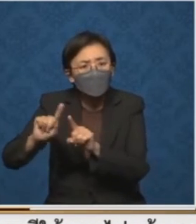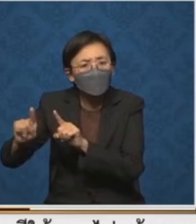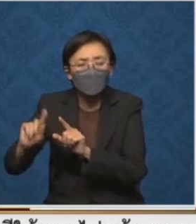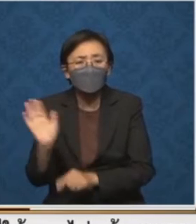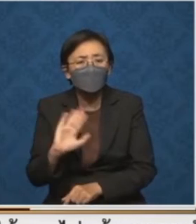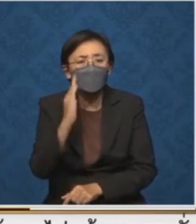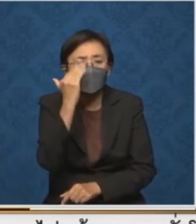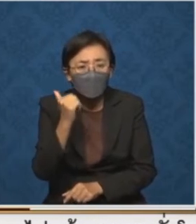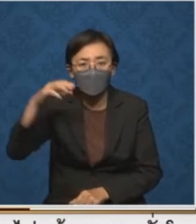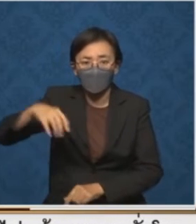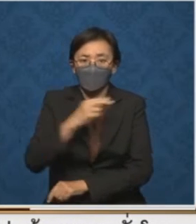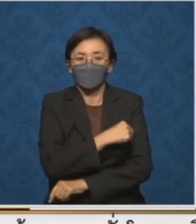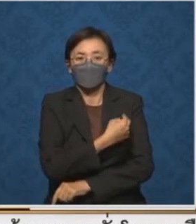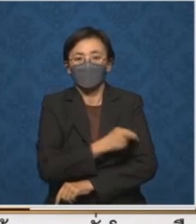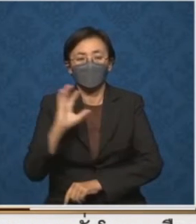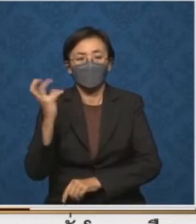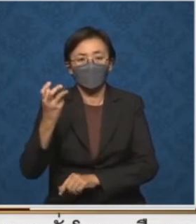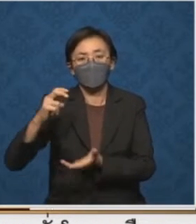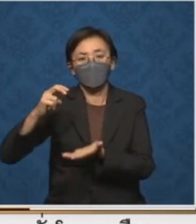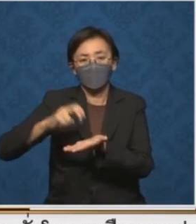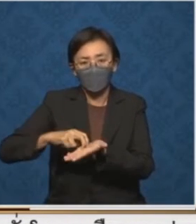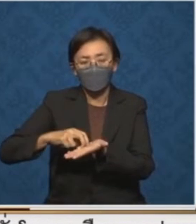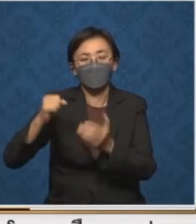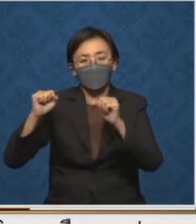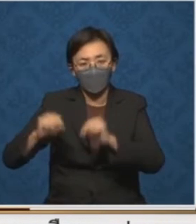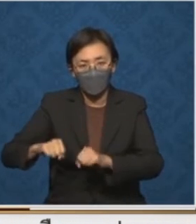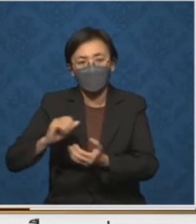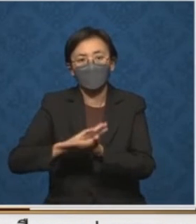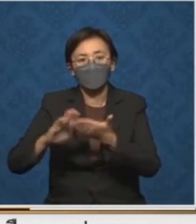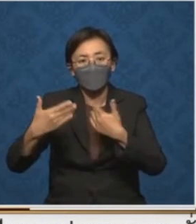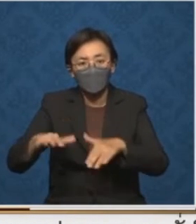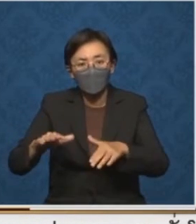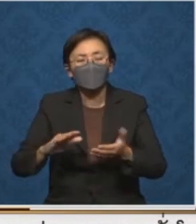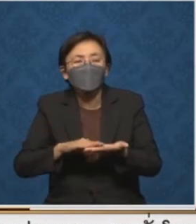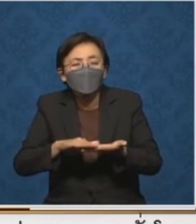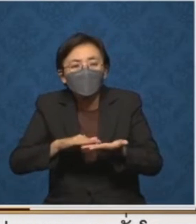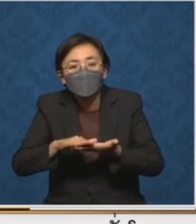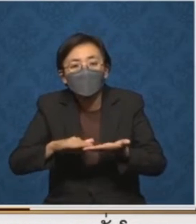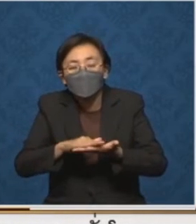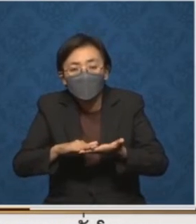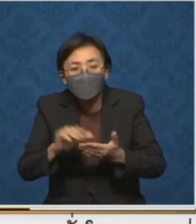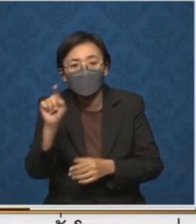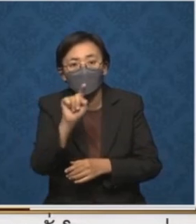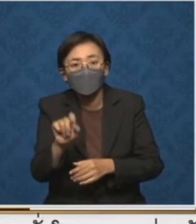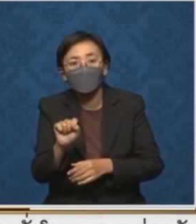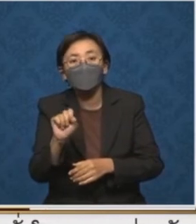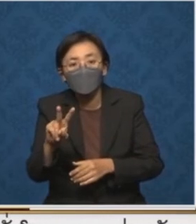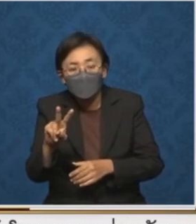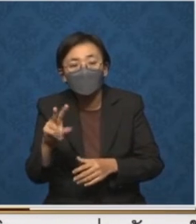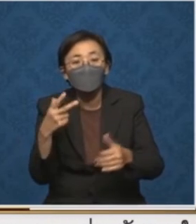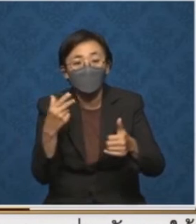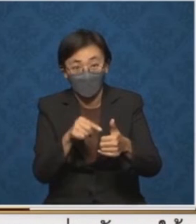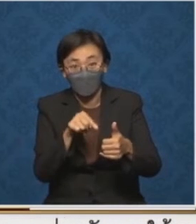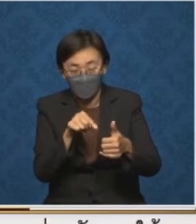การอัพิปลายในสภาษ์ต้องเอาความจริมาพูดกันนะแล้วเดียผมจะรอฟังท่านวยยตรว่าออกมาตอบแล้วตอบตรงคำถามหอเปล่า